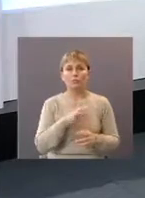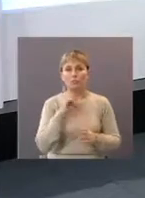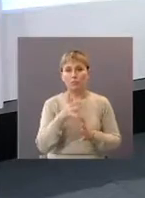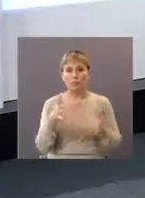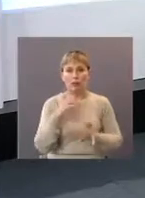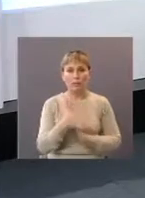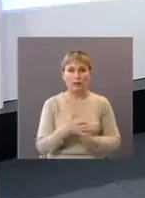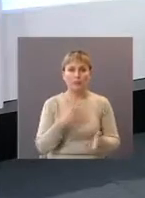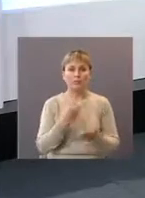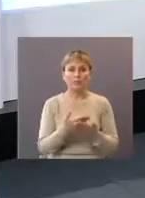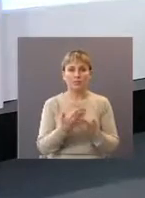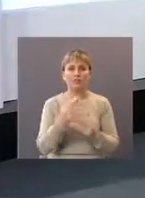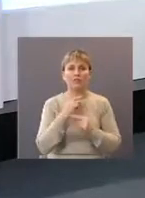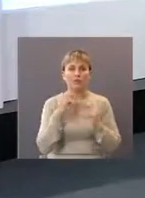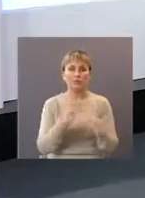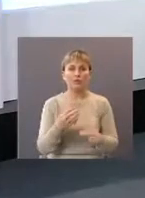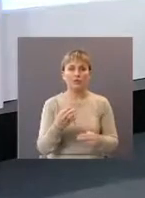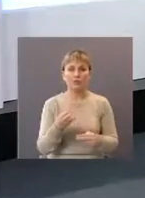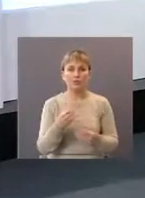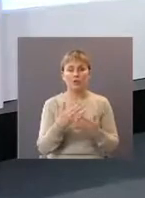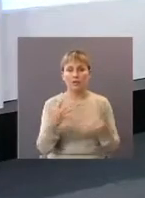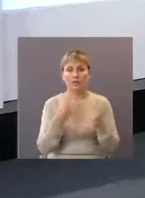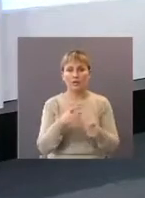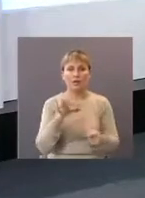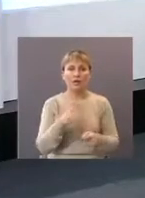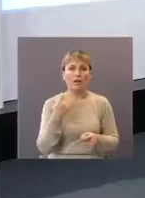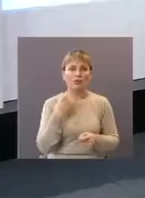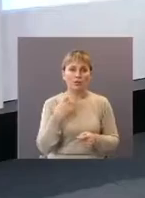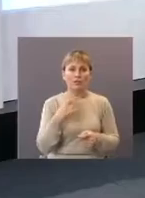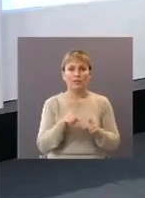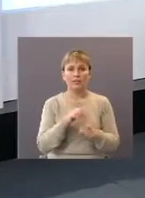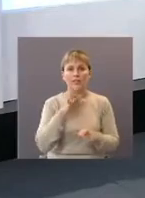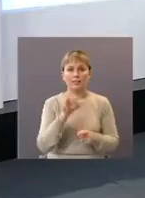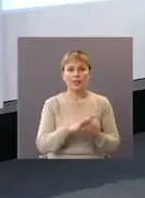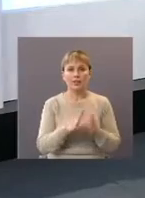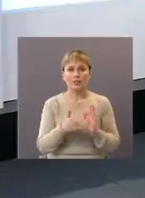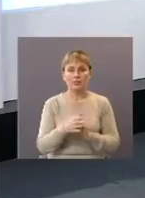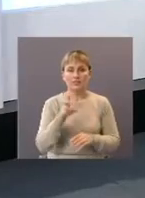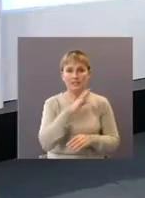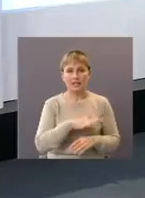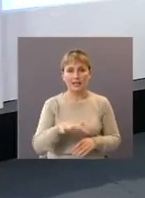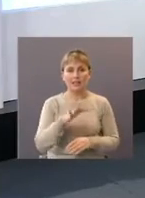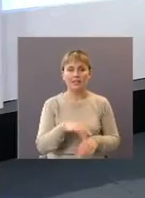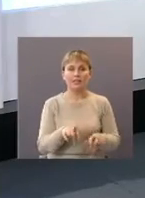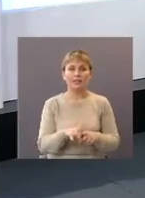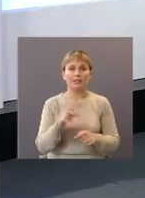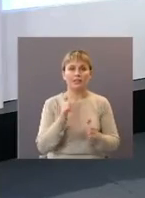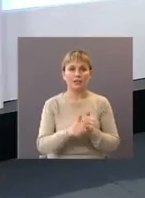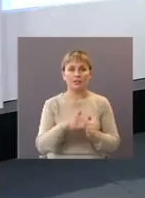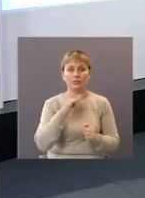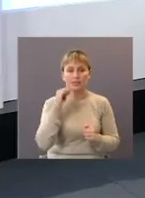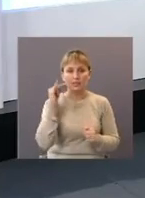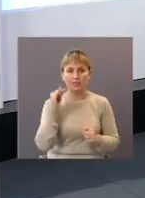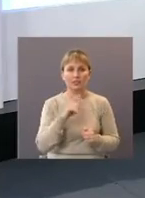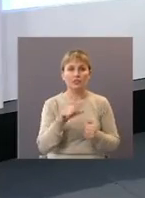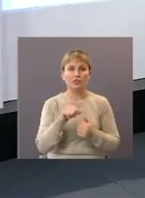более понятно, представляем вашему вниманию исчерпывающие данные об алкогольной, так сказать, обстановке в стране. Итак, на каждого казахстанца,